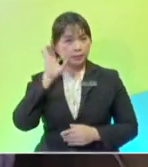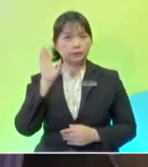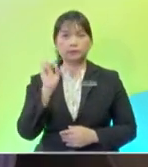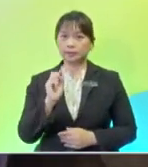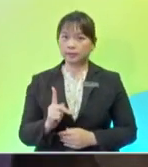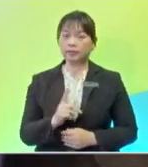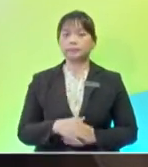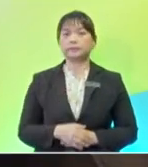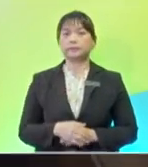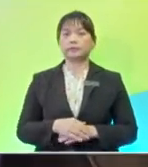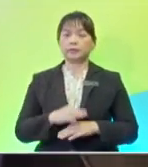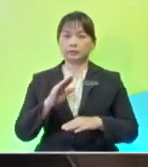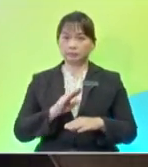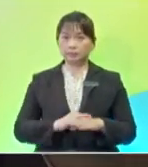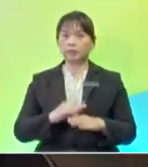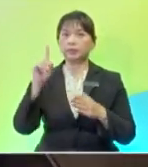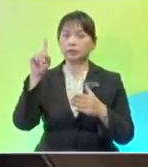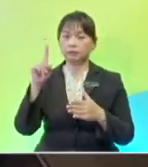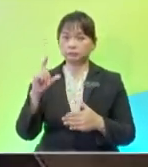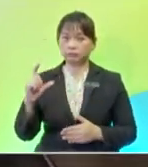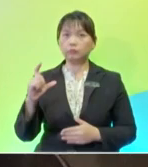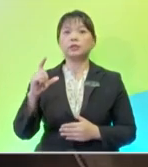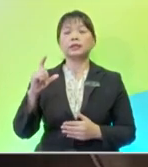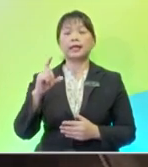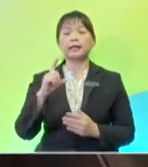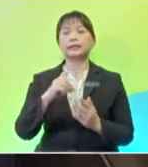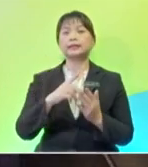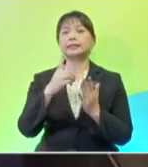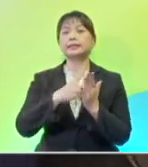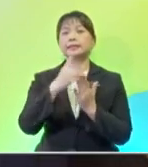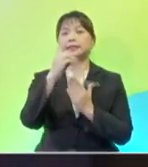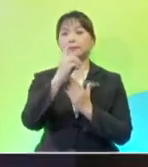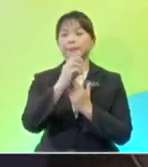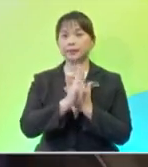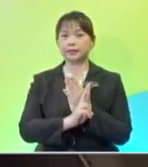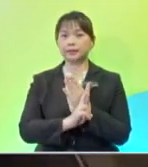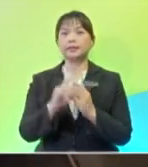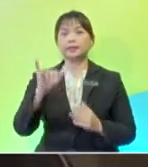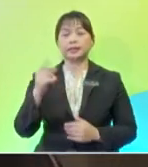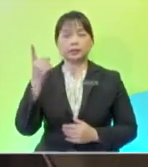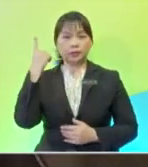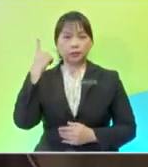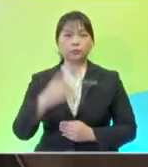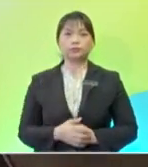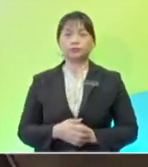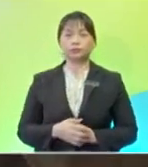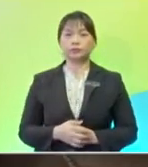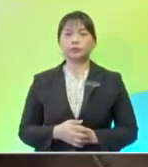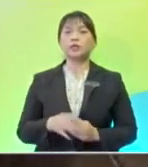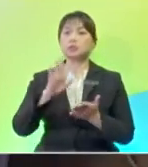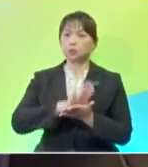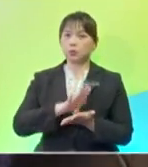pada bulan Desember yang lalu sekolah saya telah mengadakan